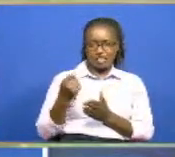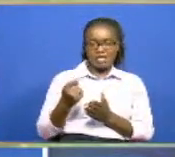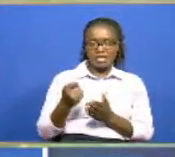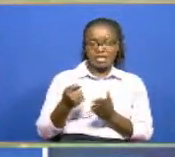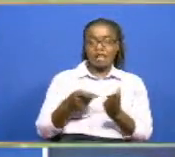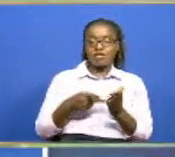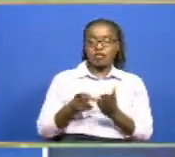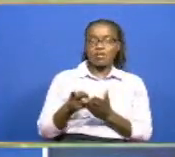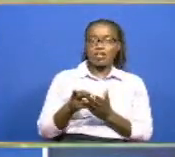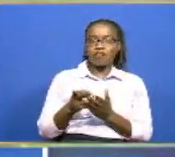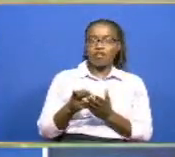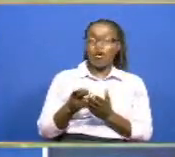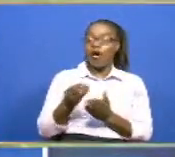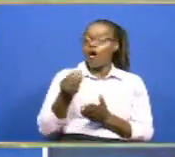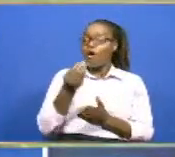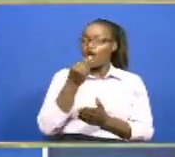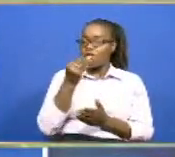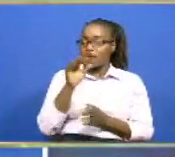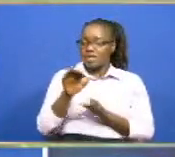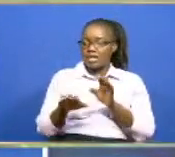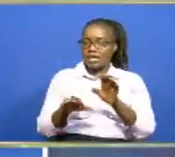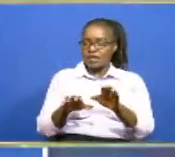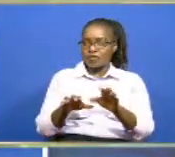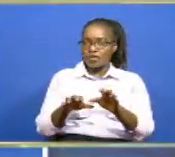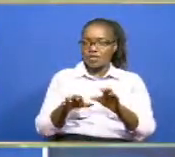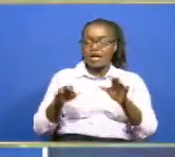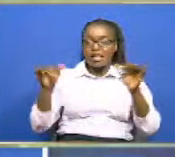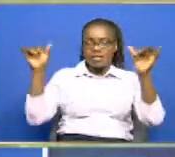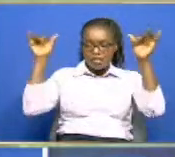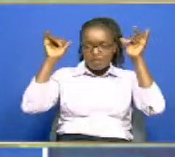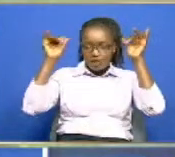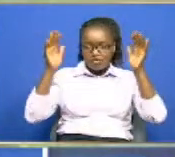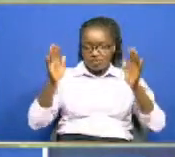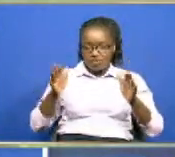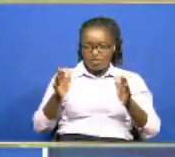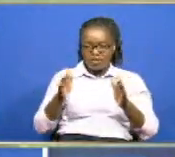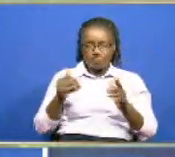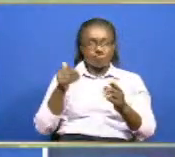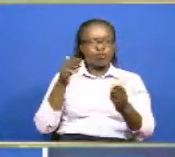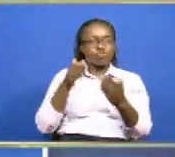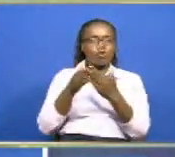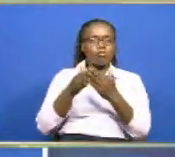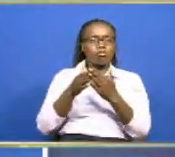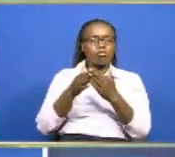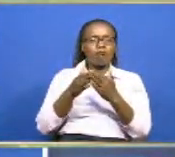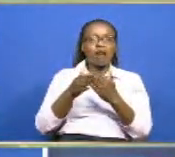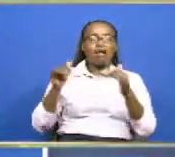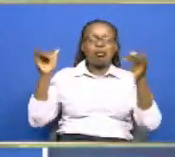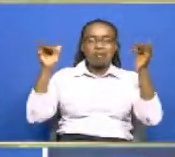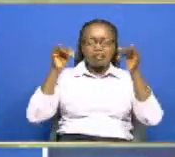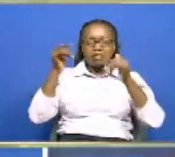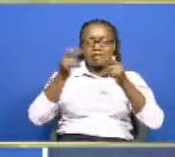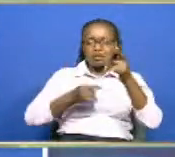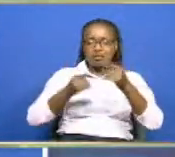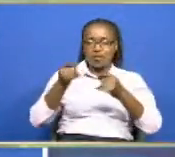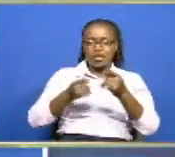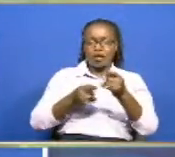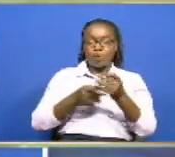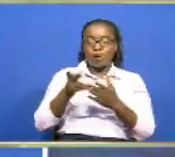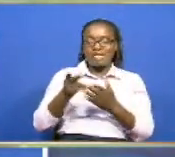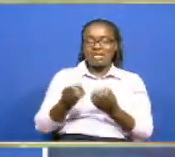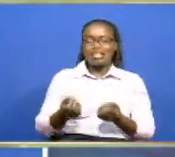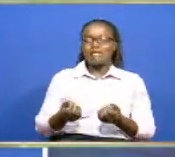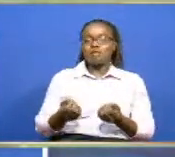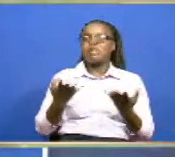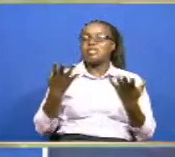ya mifugo, hali ambayo imesababisha baadhi ya wafugaji kutelekeza ufugaji wa ng'ombe wa maziwa kutokana na gharama ya juu ya uzalishaji